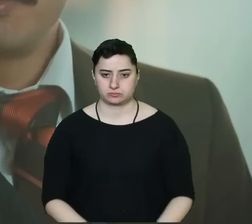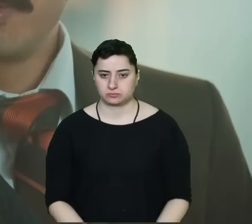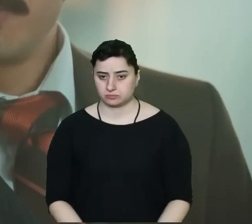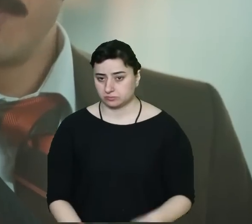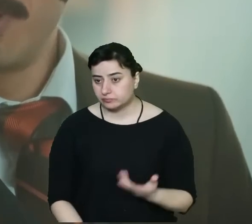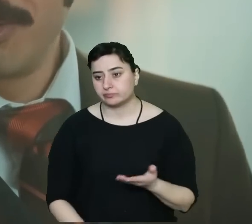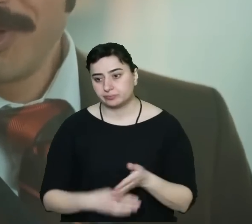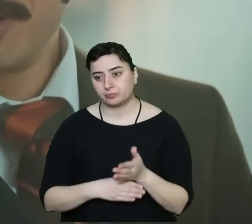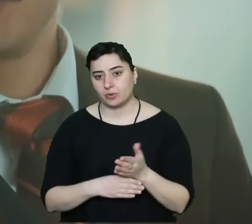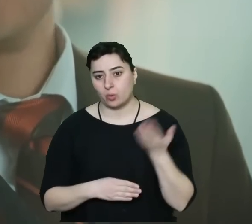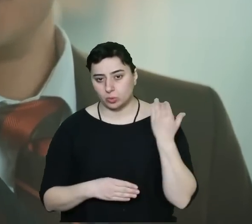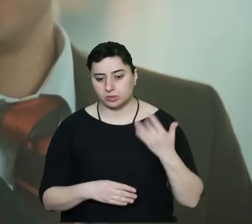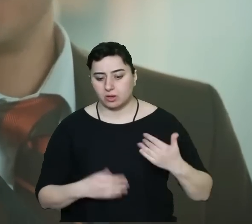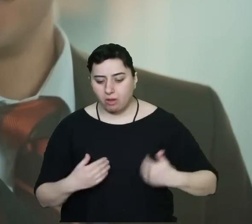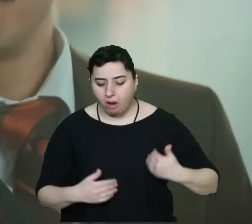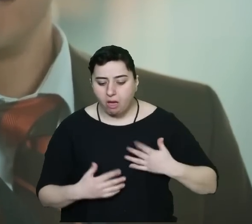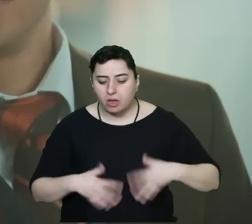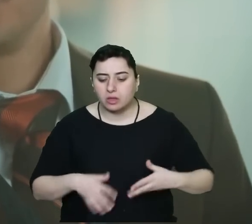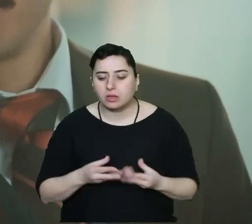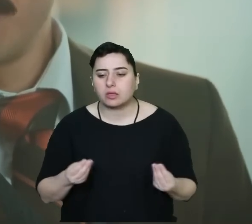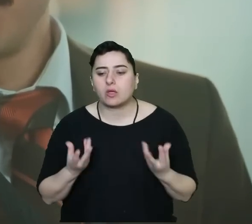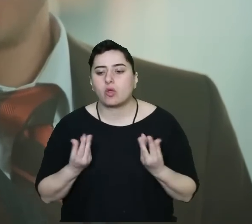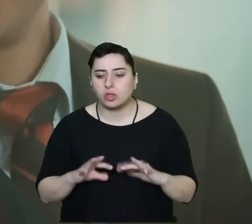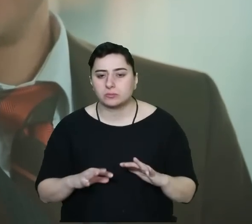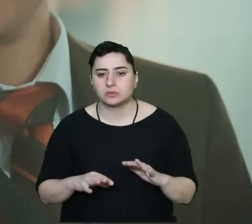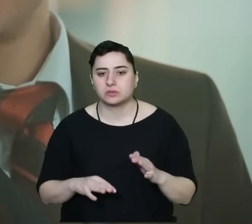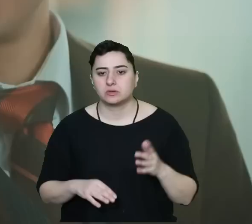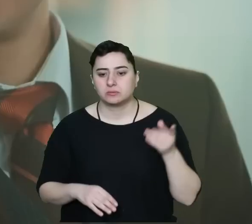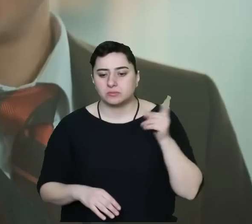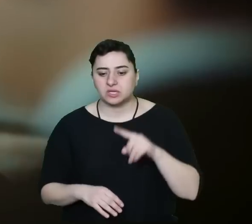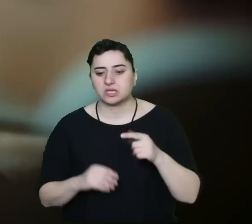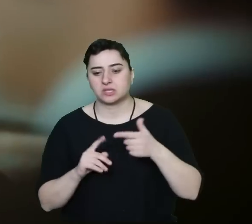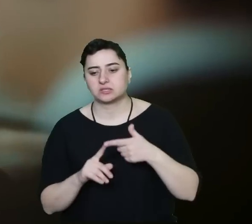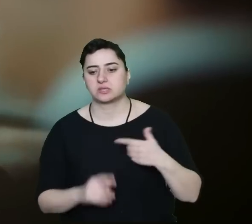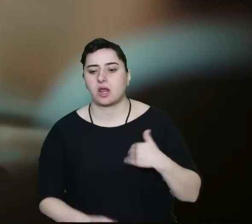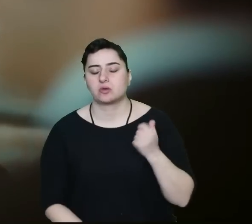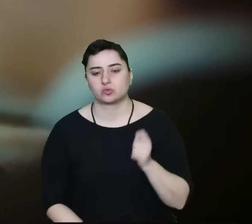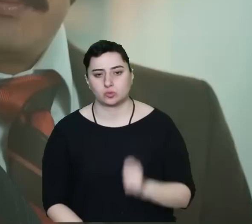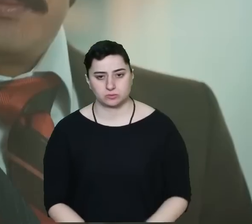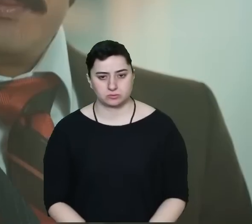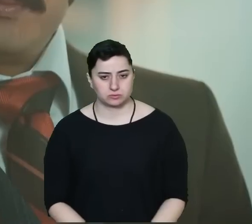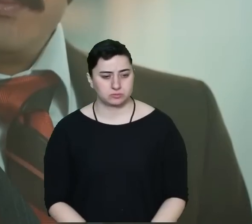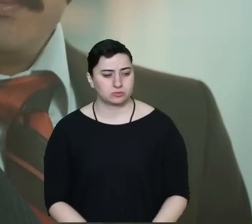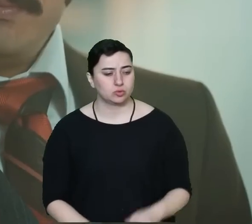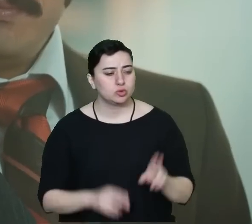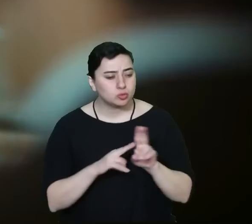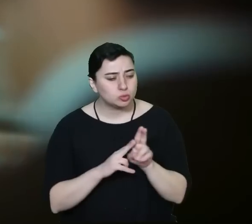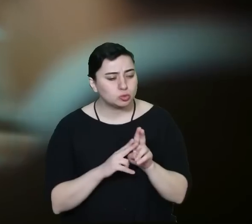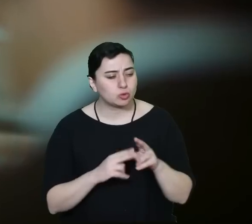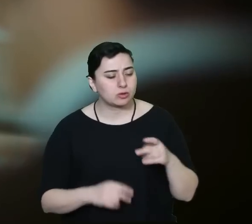Yani tabii, daha önceki yaraları iyileşmedi. Başka bir yere kaldıramaz kız artık. Kurşun yarısı geçer de